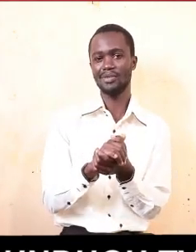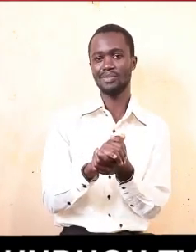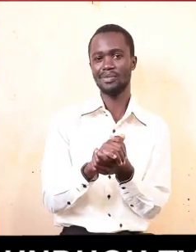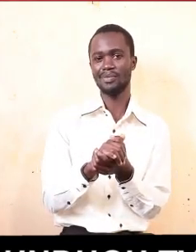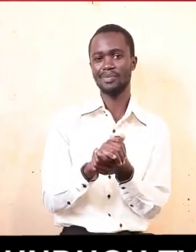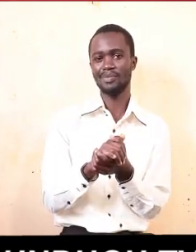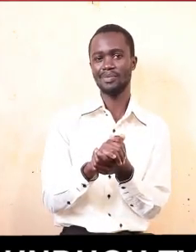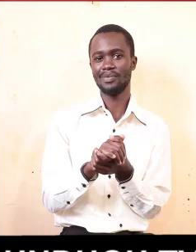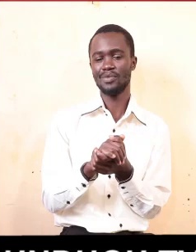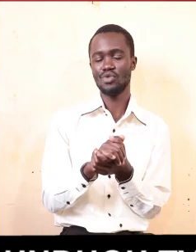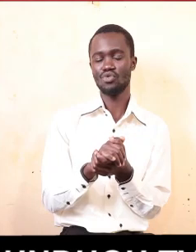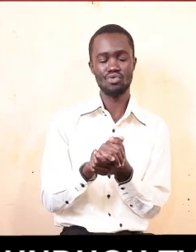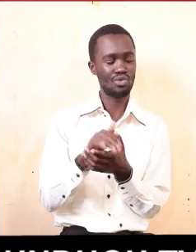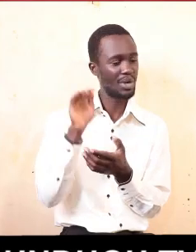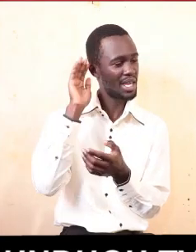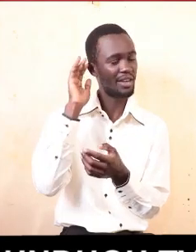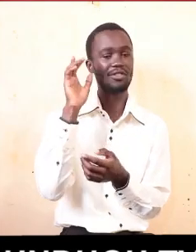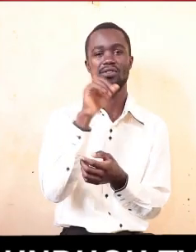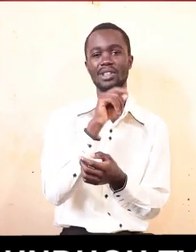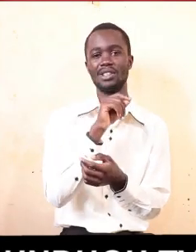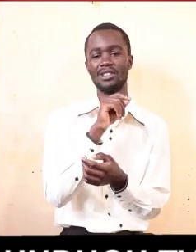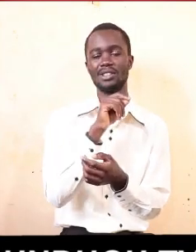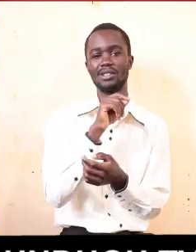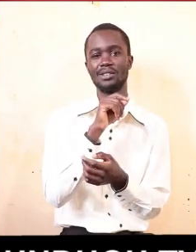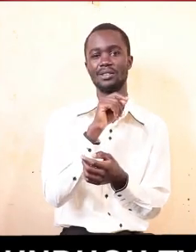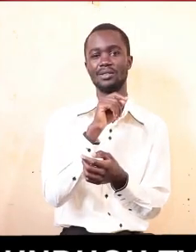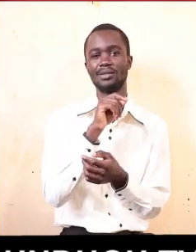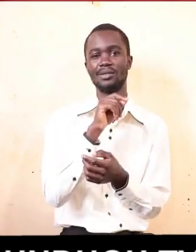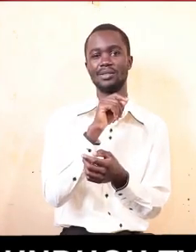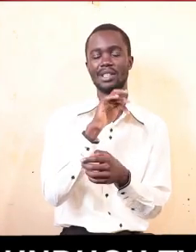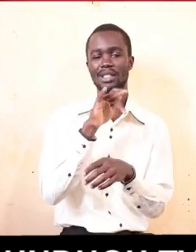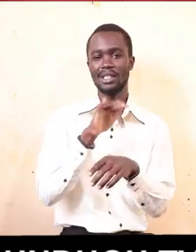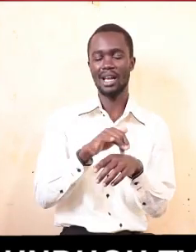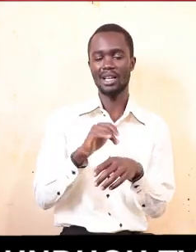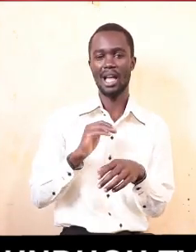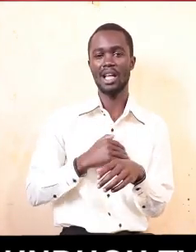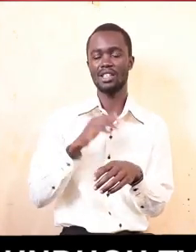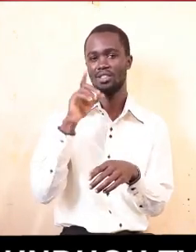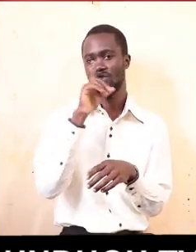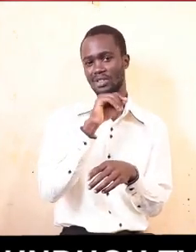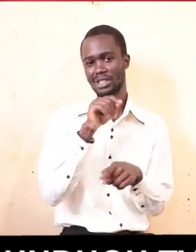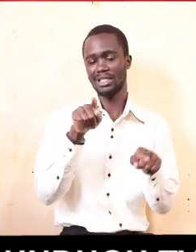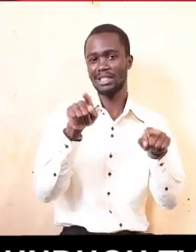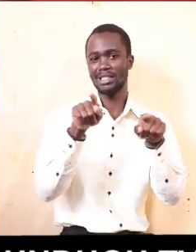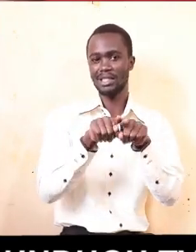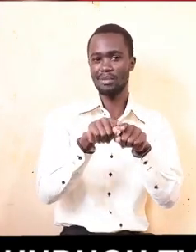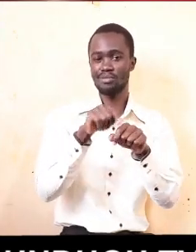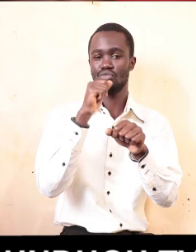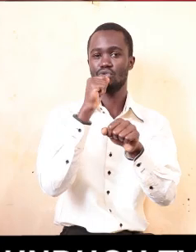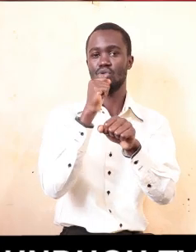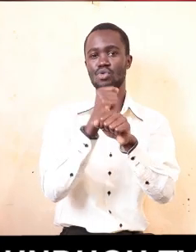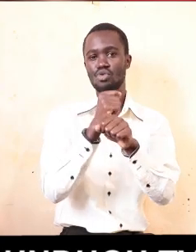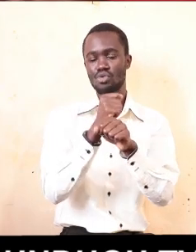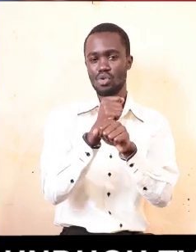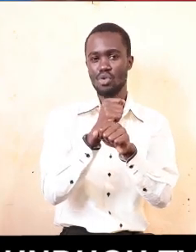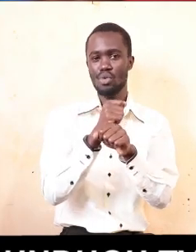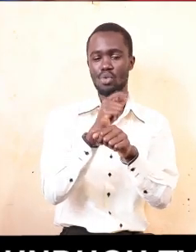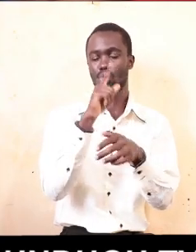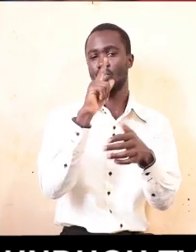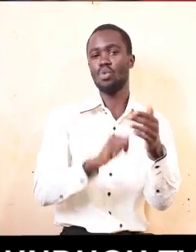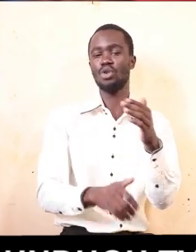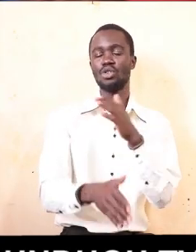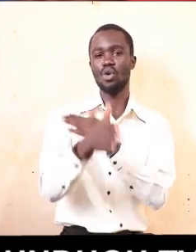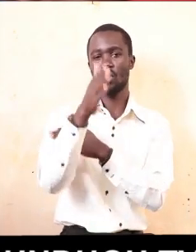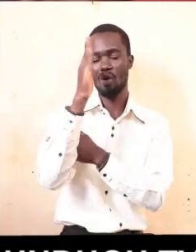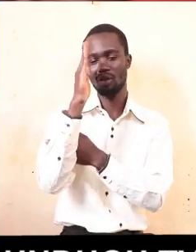limepitia katika masikio yetu, yametunguza, na tutatenda kulingana na mapenzi yake Mwenyezi